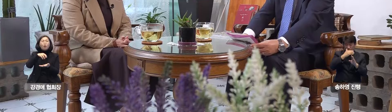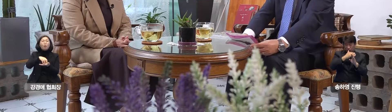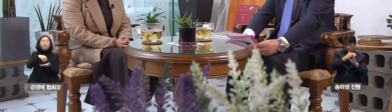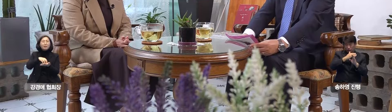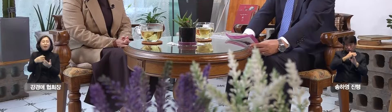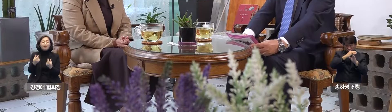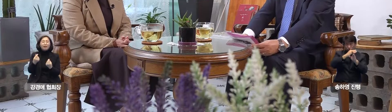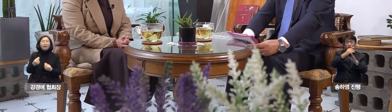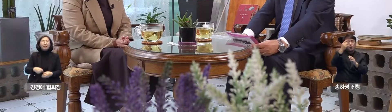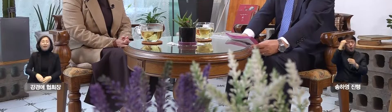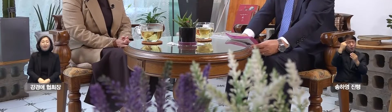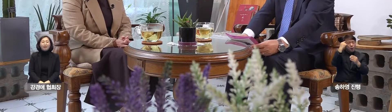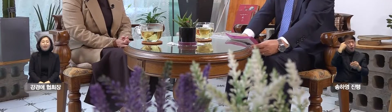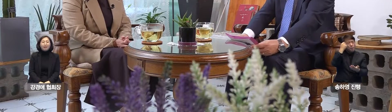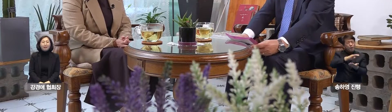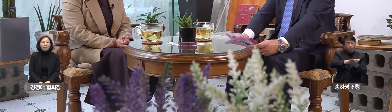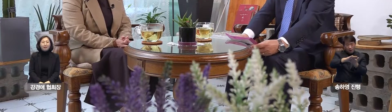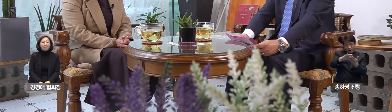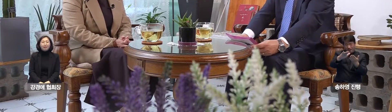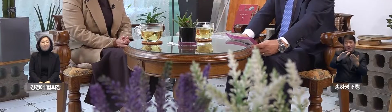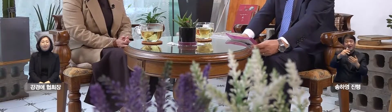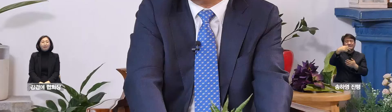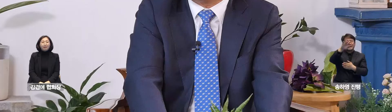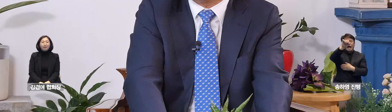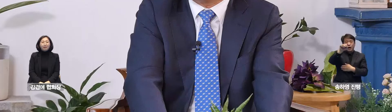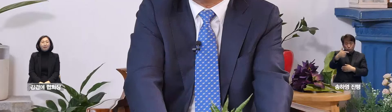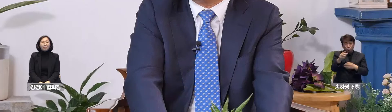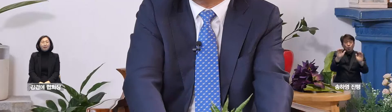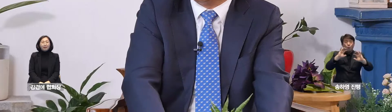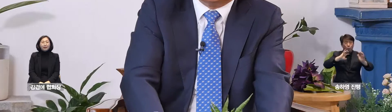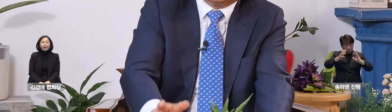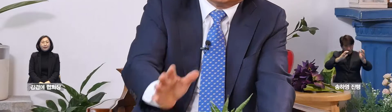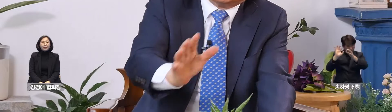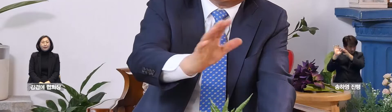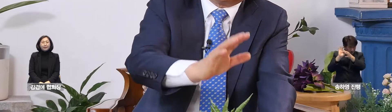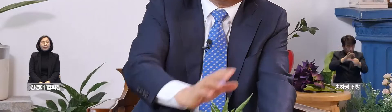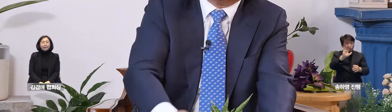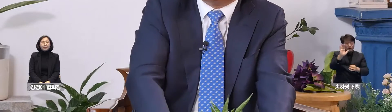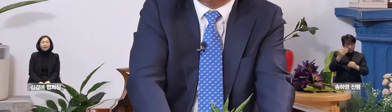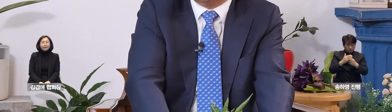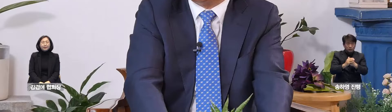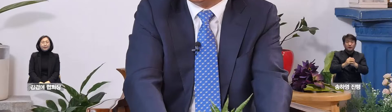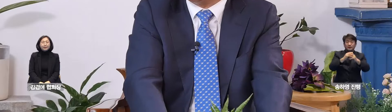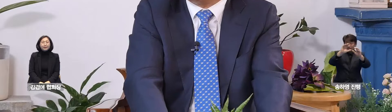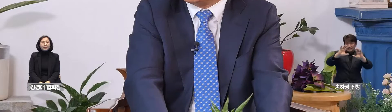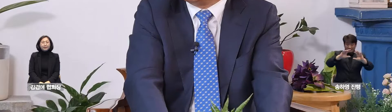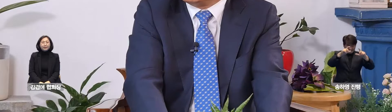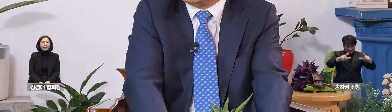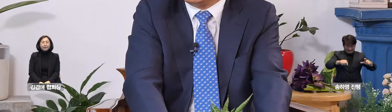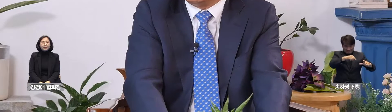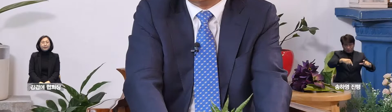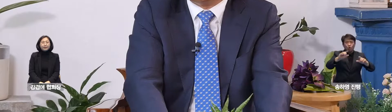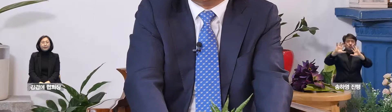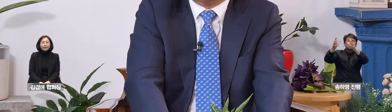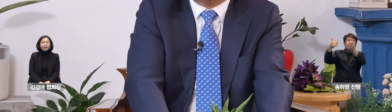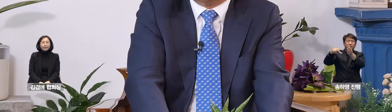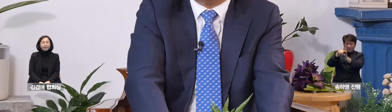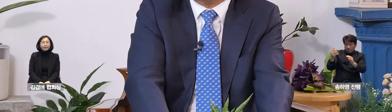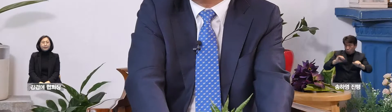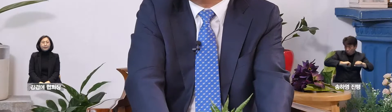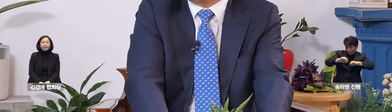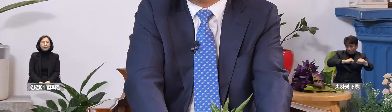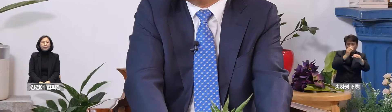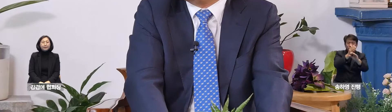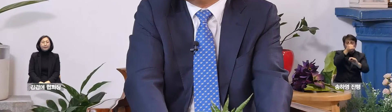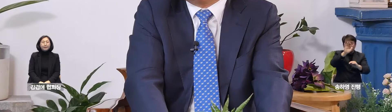민주평화통일자문회의가 오랫동안 이렇게 구성돼서 지역에서 또 국가 전체로 이런 활동을 하는데